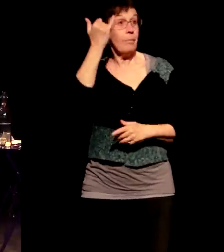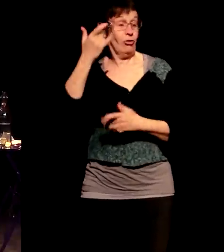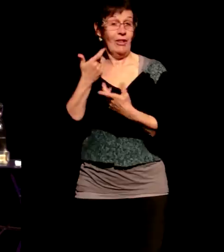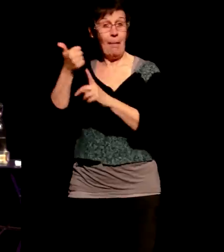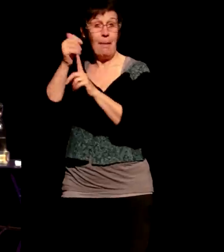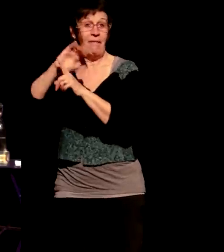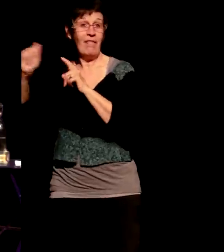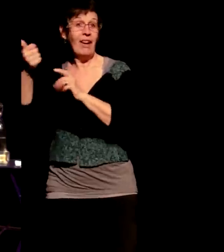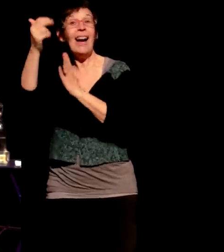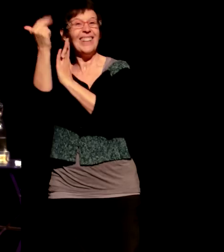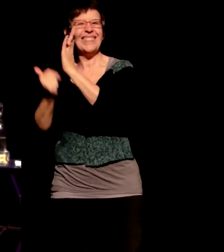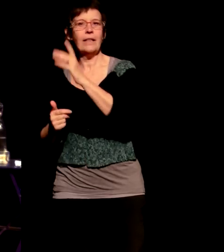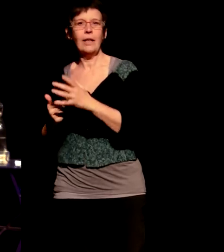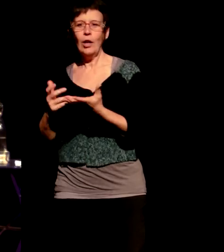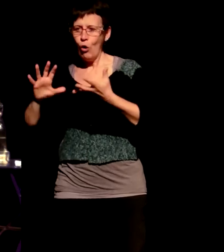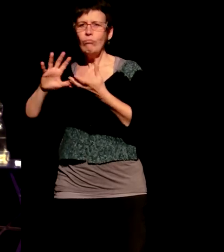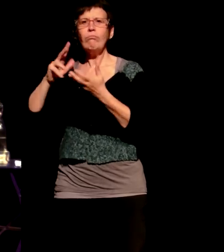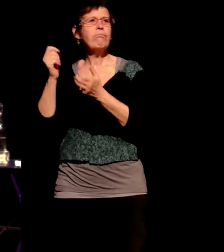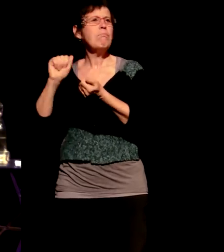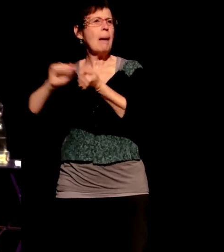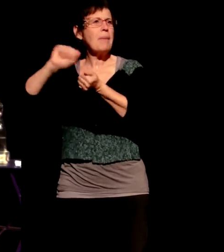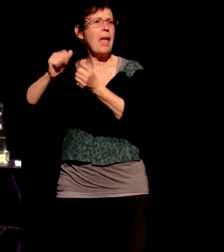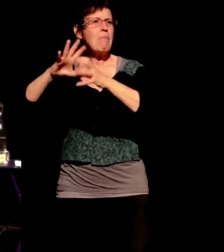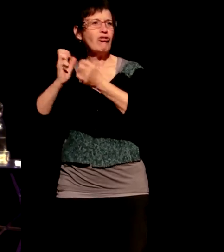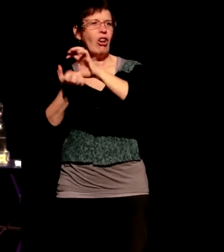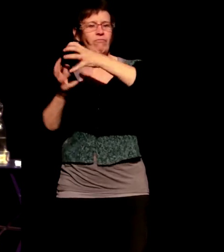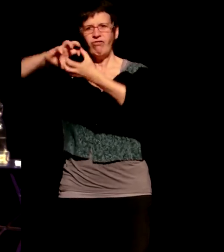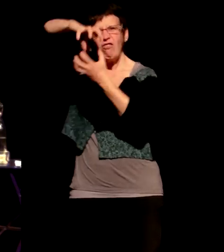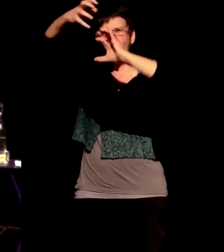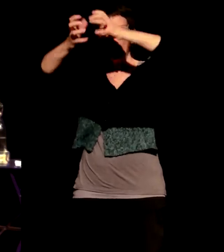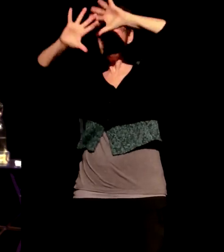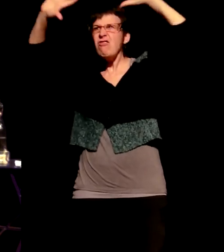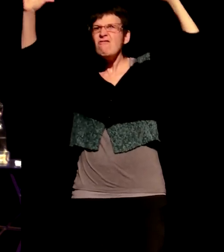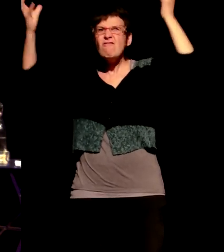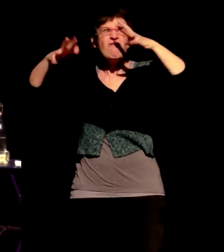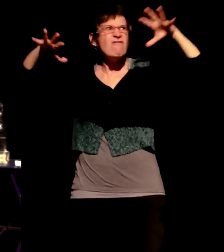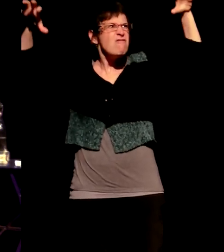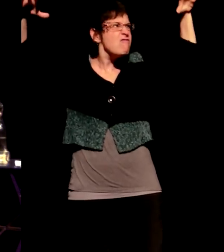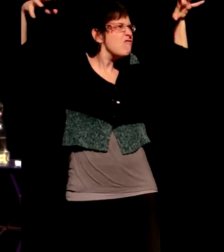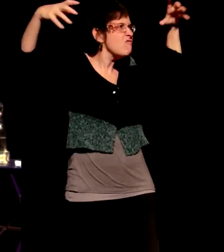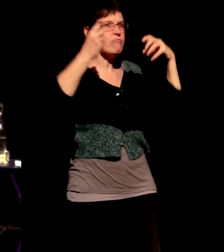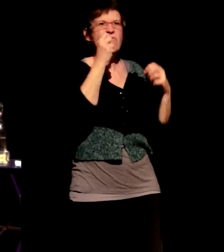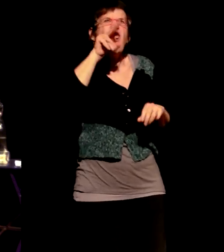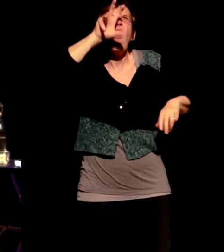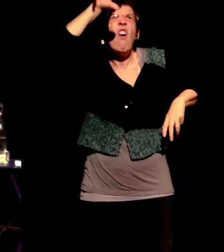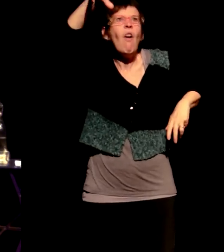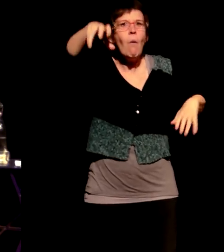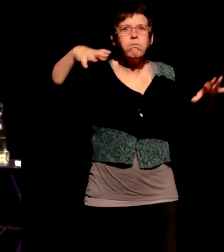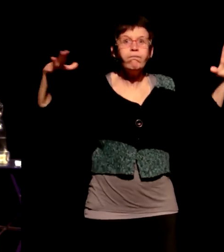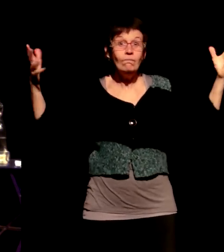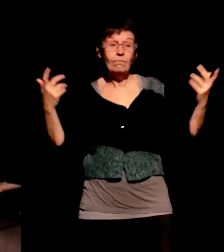elle était artiste. Et donc il y avait des dragons en papier mâché, des têtes en papier mâché, partout dans l'appartement. Donc c'était une espèce de